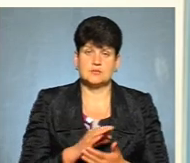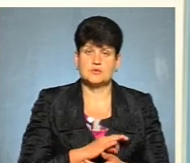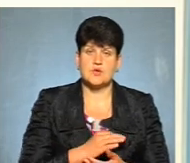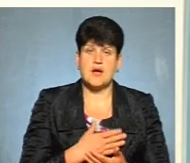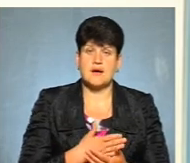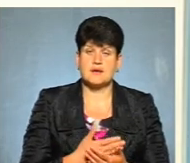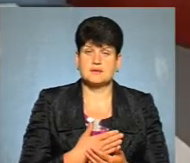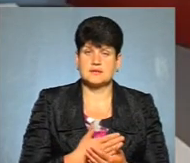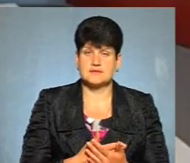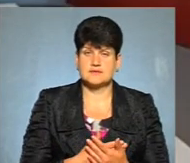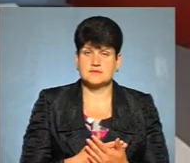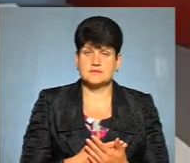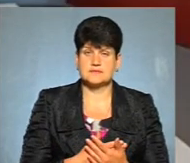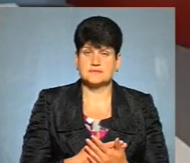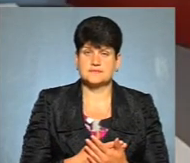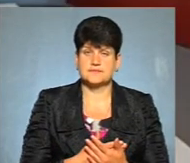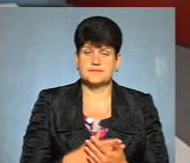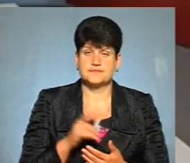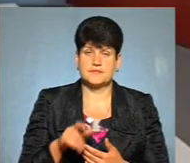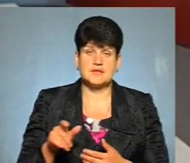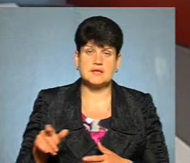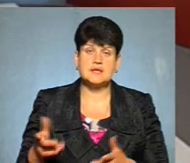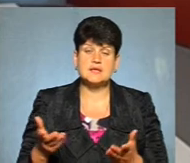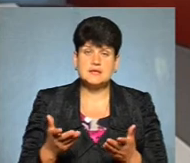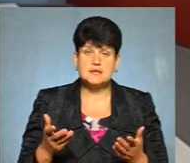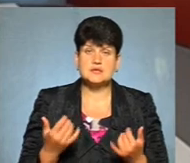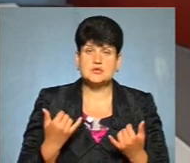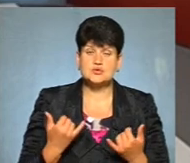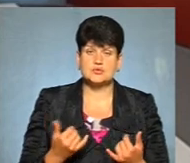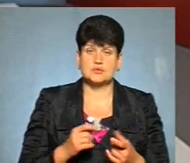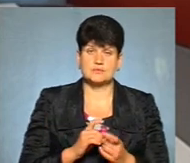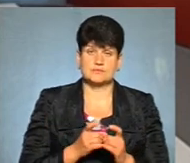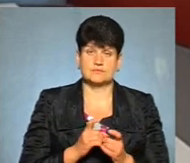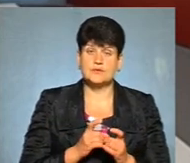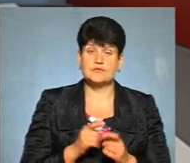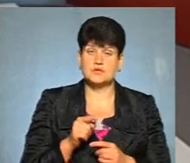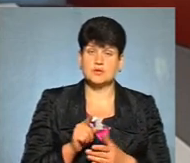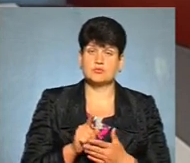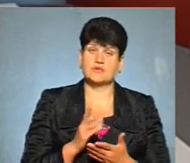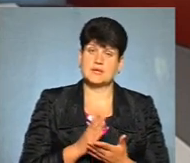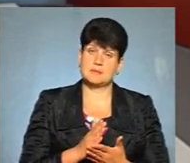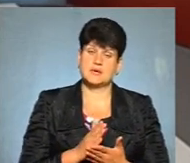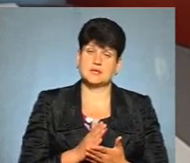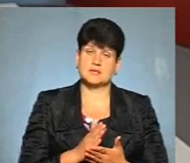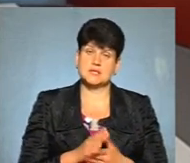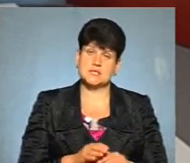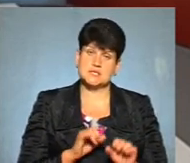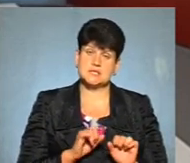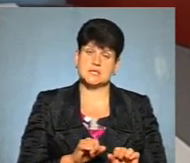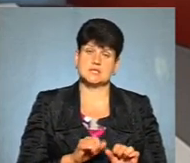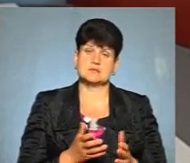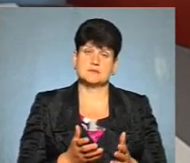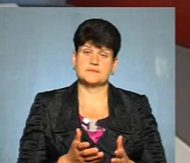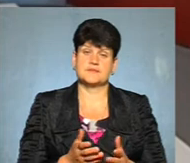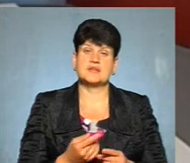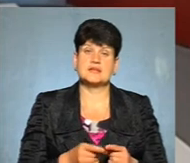які на вістрі сьогодні соціальної боротьби. І вони повинні мати певні захисні механізми. І